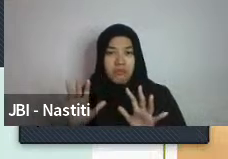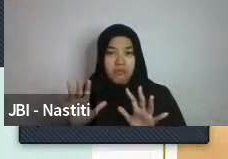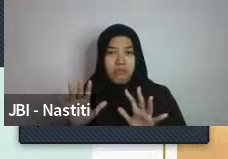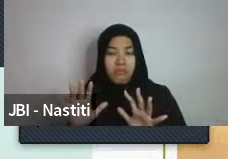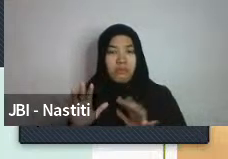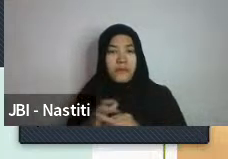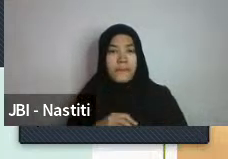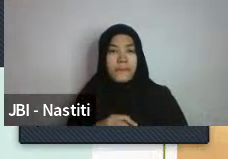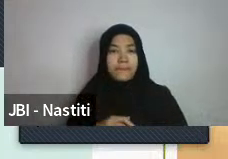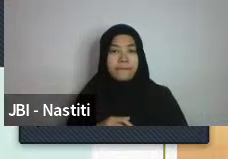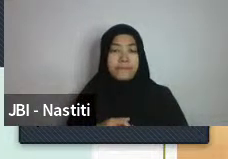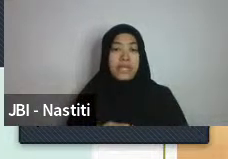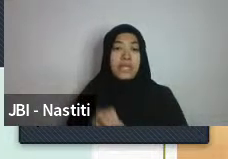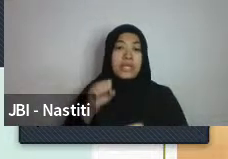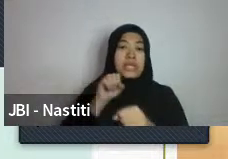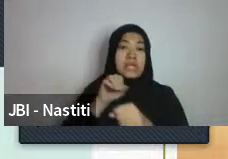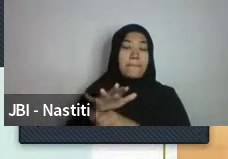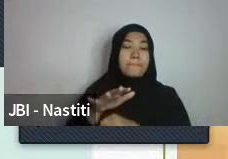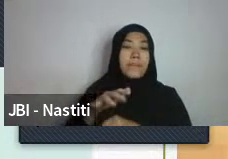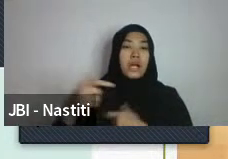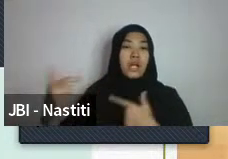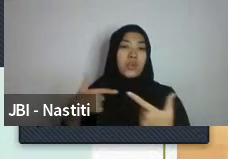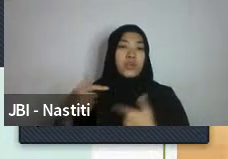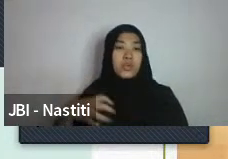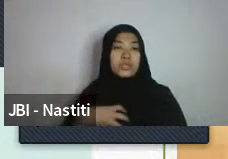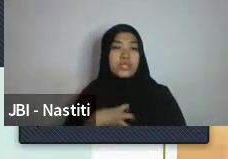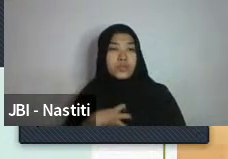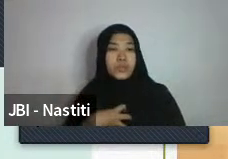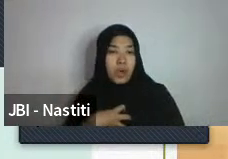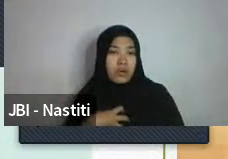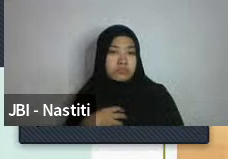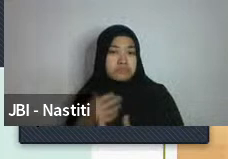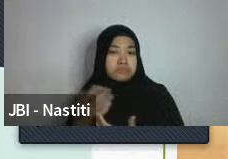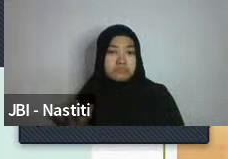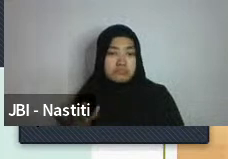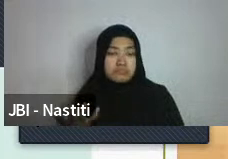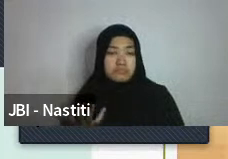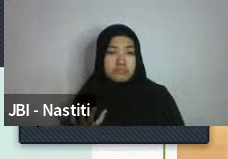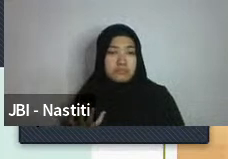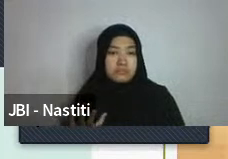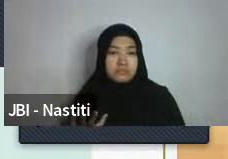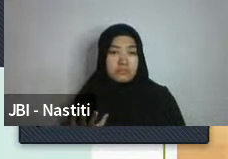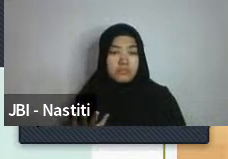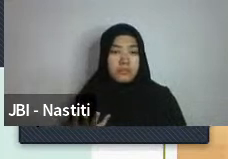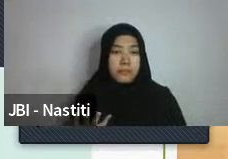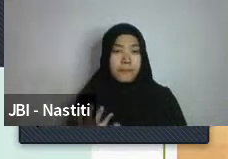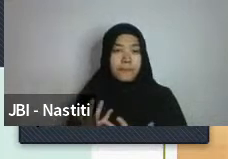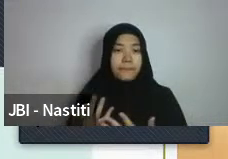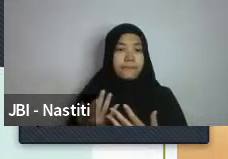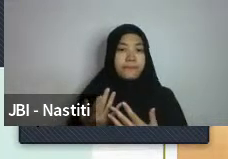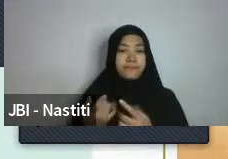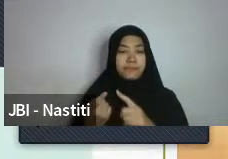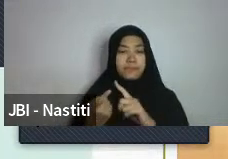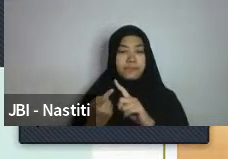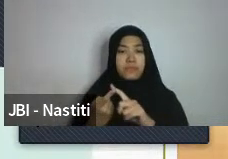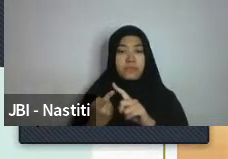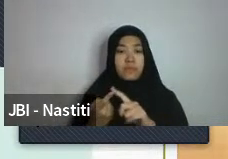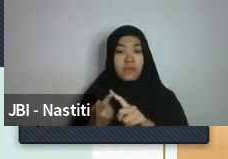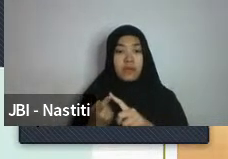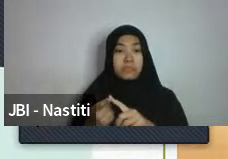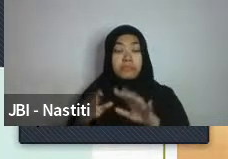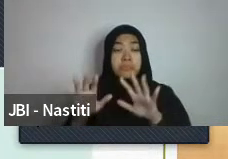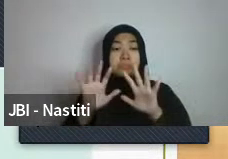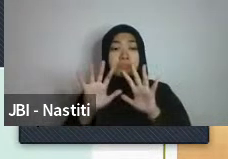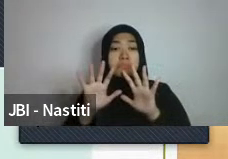Nah ini dampak gangguan jiwa, jadi memang akhirnya banyak yang karena banyak pasiennya ini yang